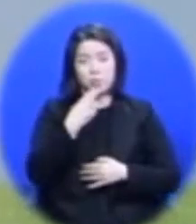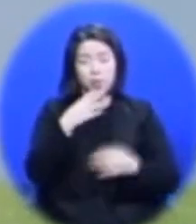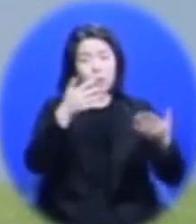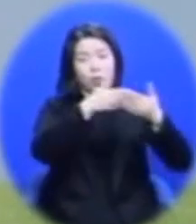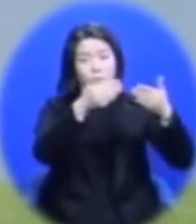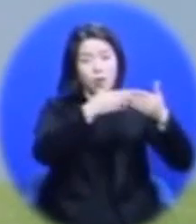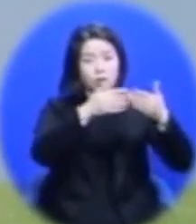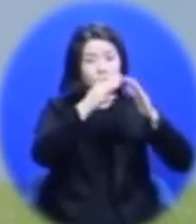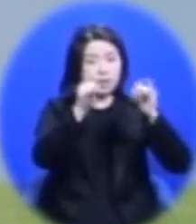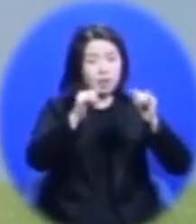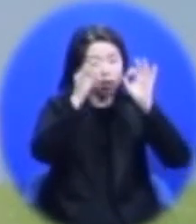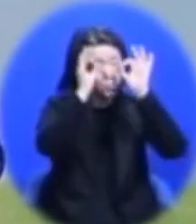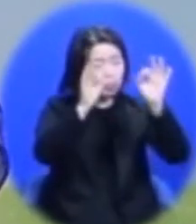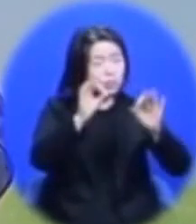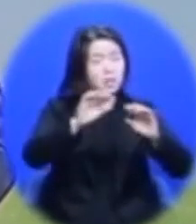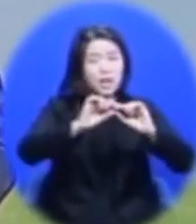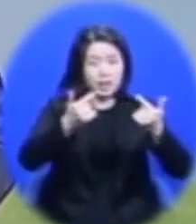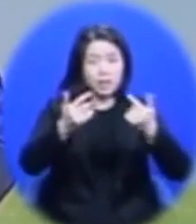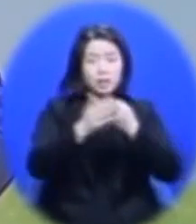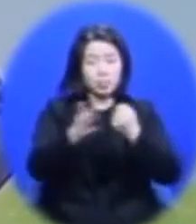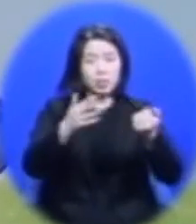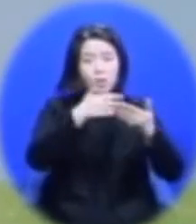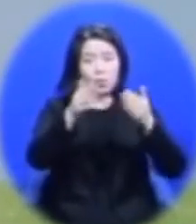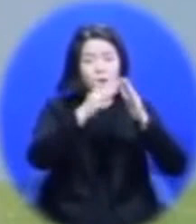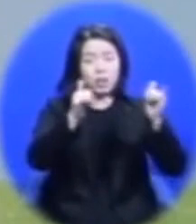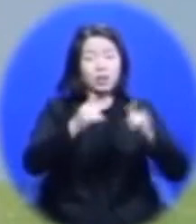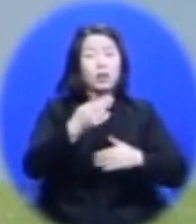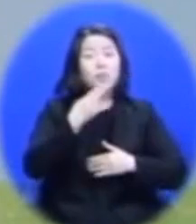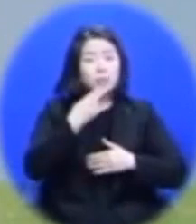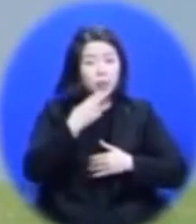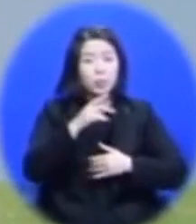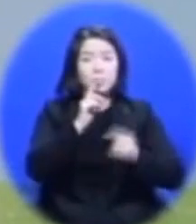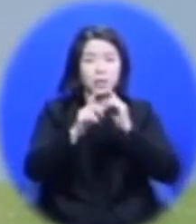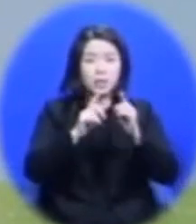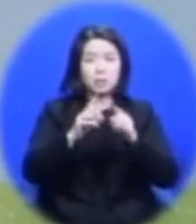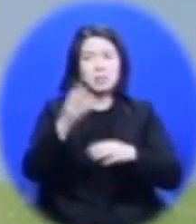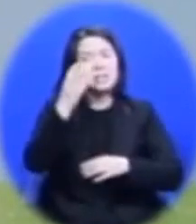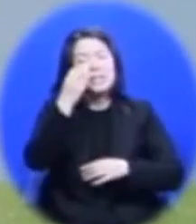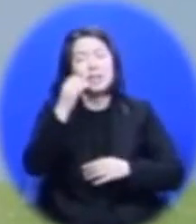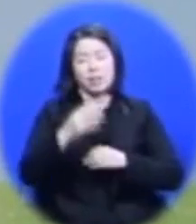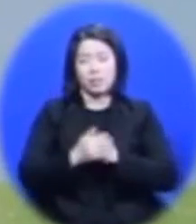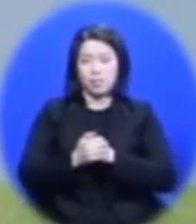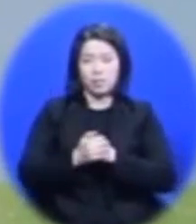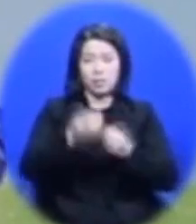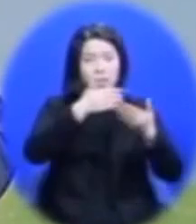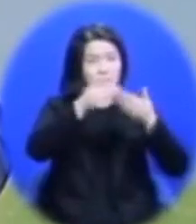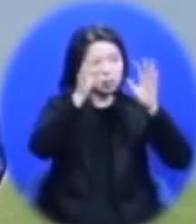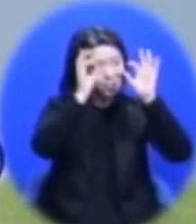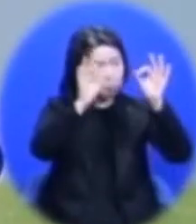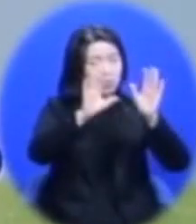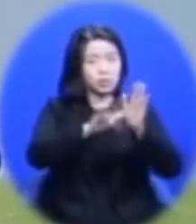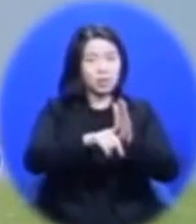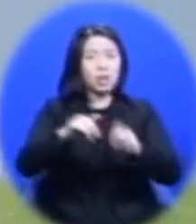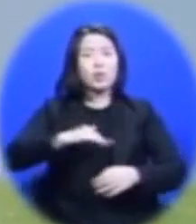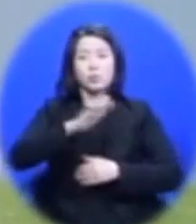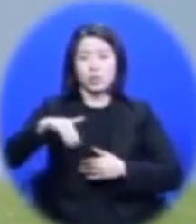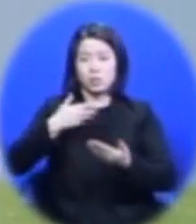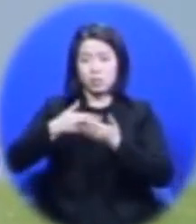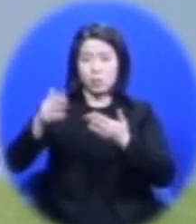화가가 안 보이니까 화가가 없다고 말하면 이건 넌센스죠. 그림을 보면서 우리는 화가를